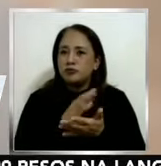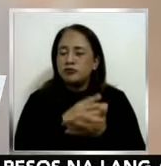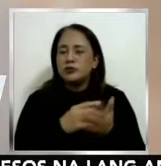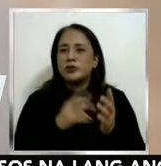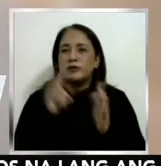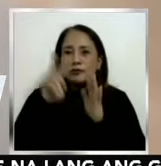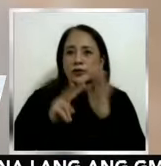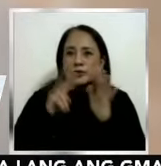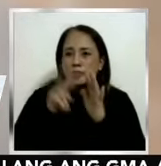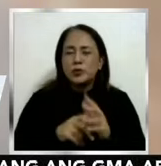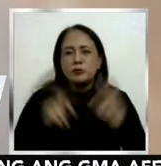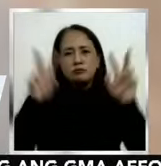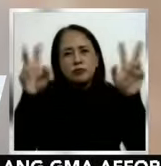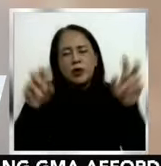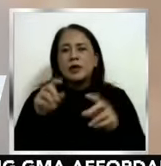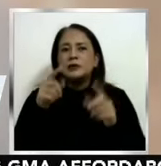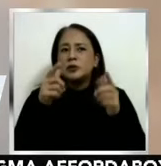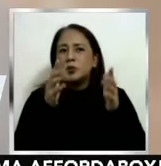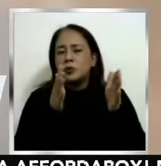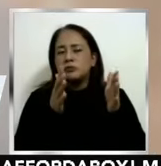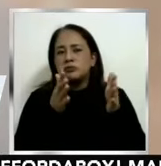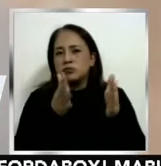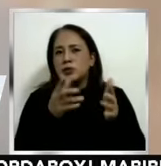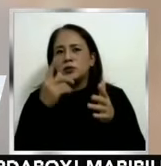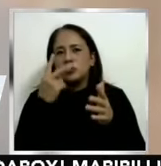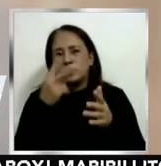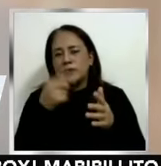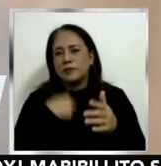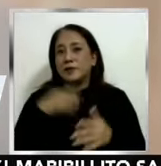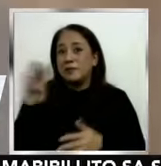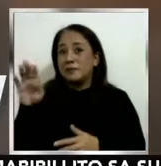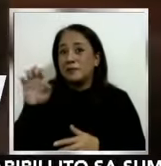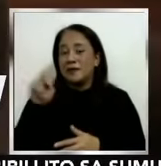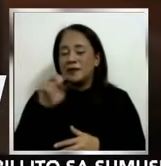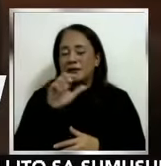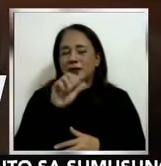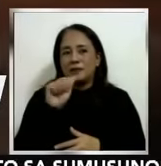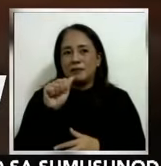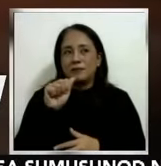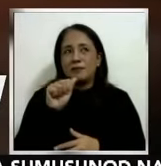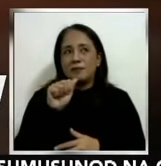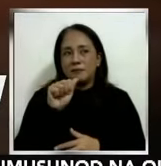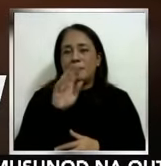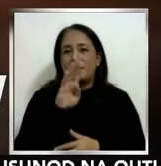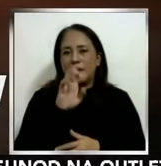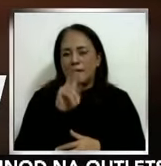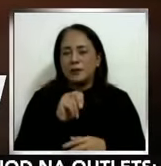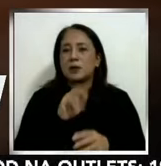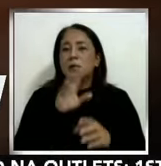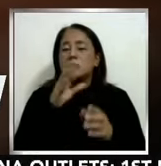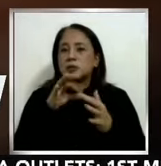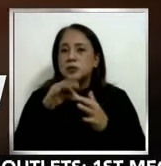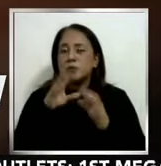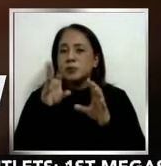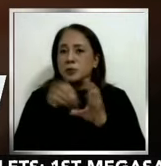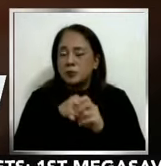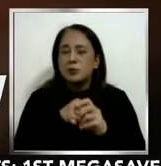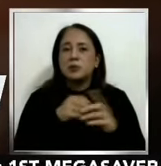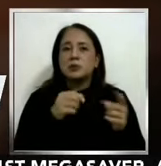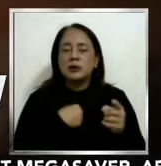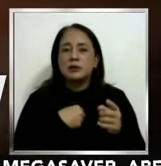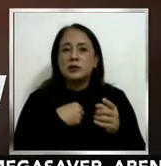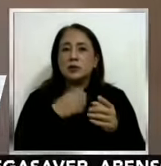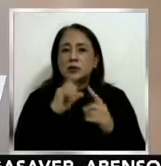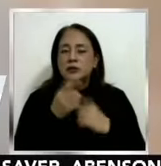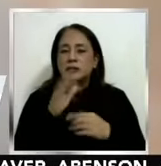ng Pinoy pop band na Ben & Ben. This March na ang music video na may special participation pa ng original singer ng kanta na si